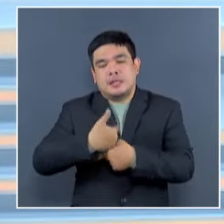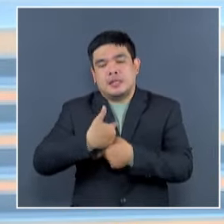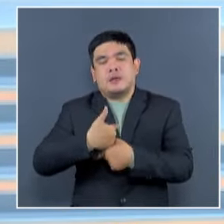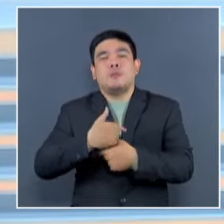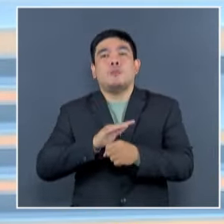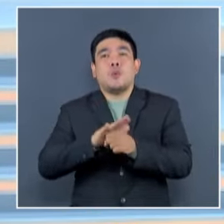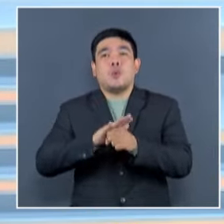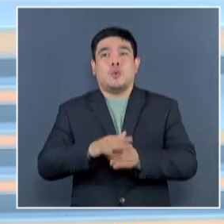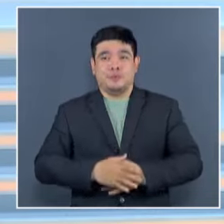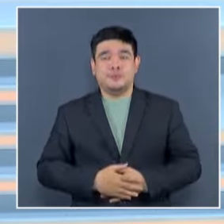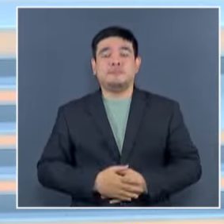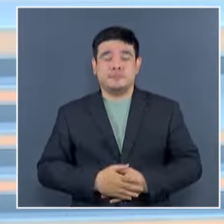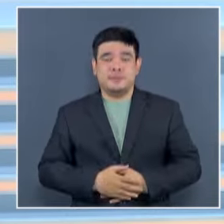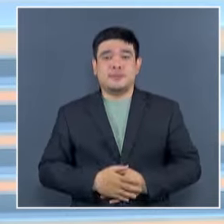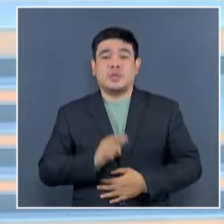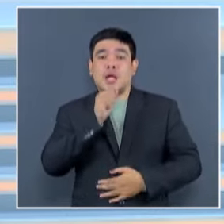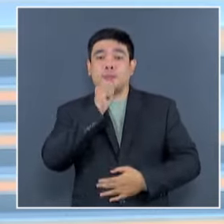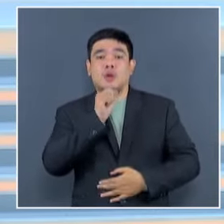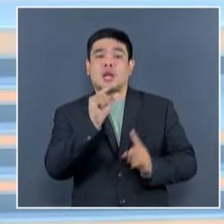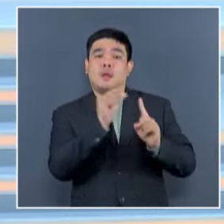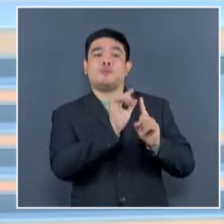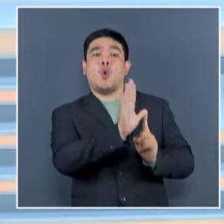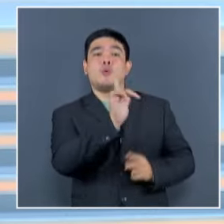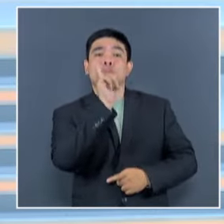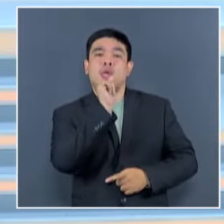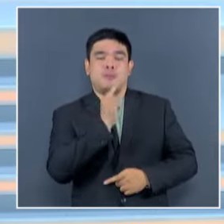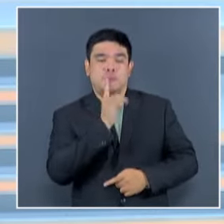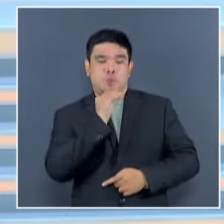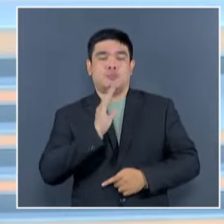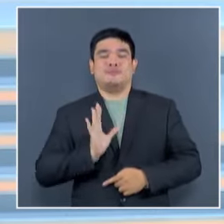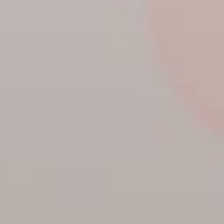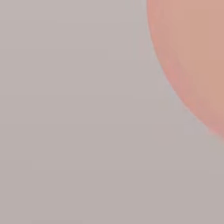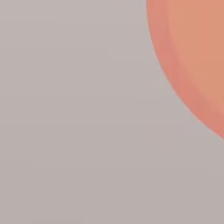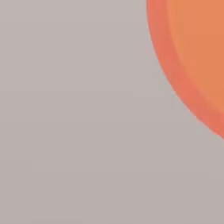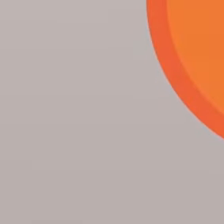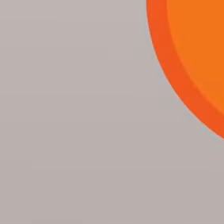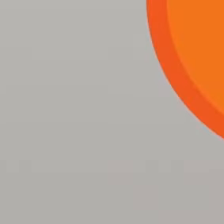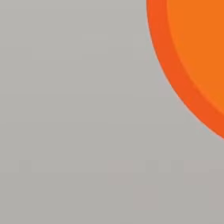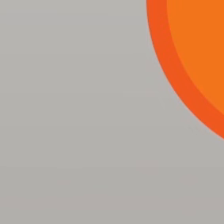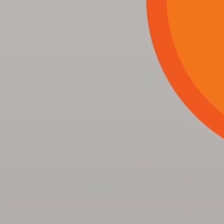ะคำพูดเหล่านี้เป็นการให้สัมภาษณ์ของคุณแม่ทั้งหมดนะฮะผมไม่ได้พูดเองนะฮะคุณผู้ชมฮะ